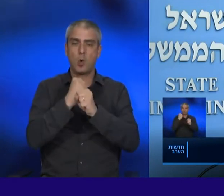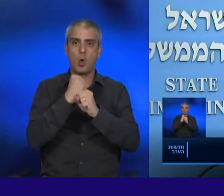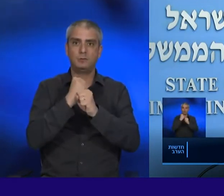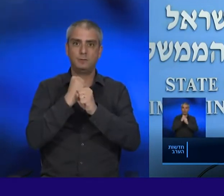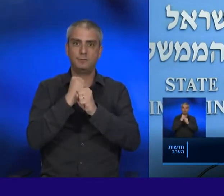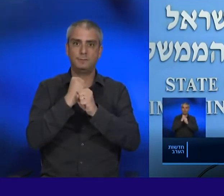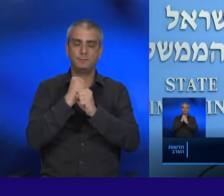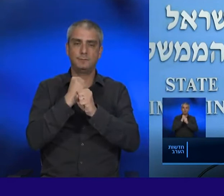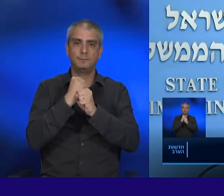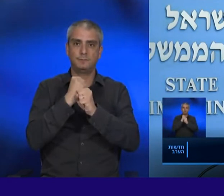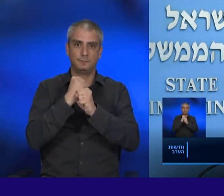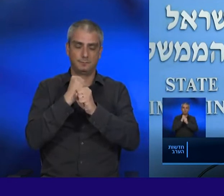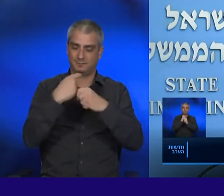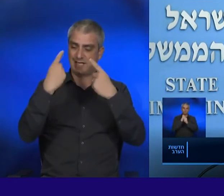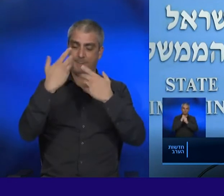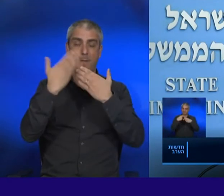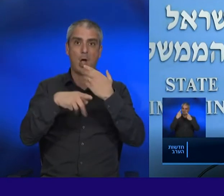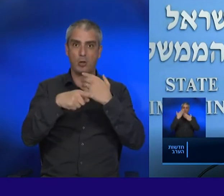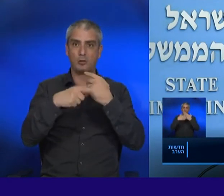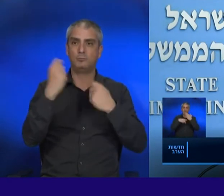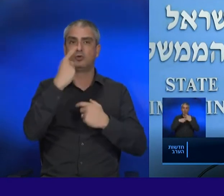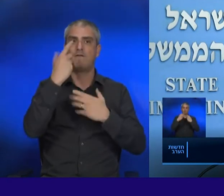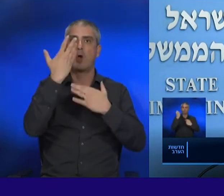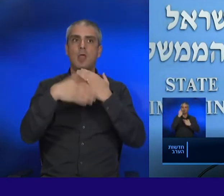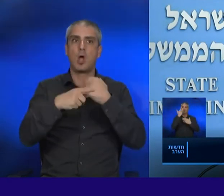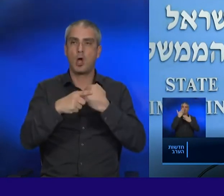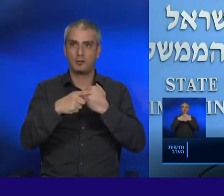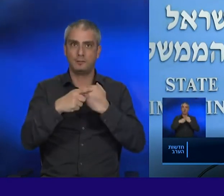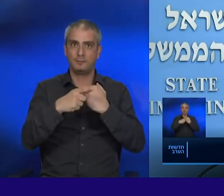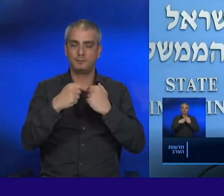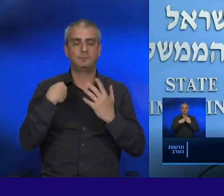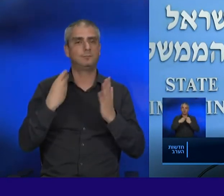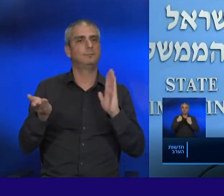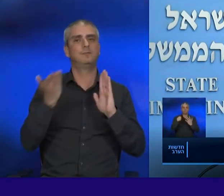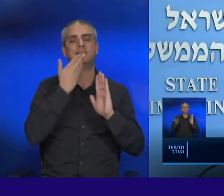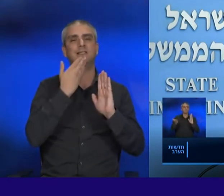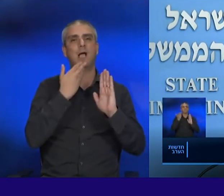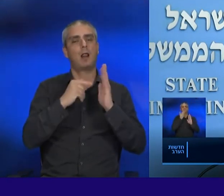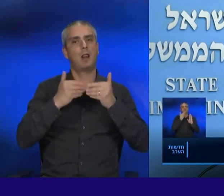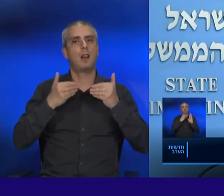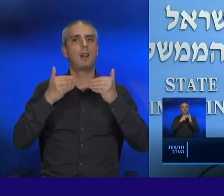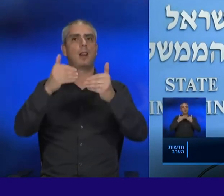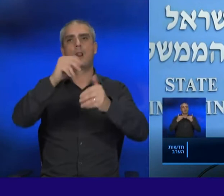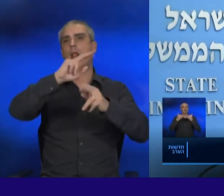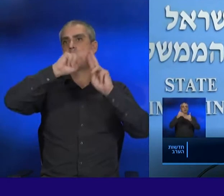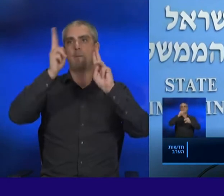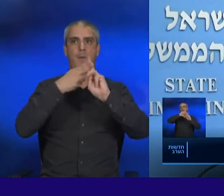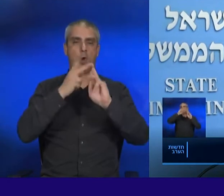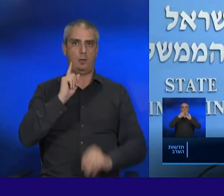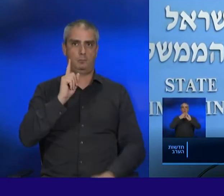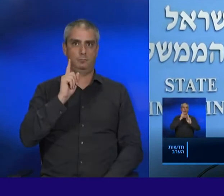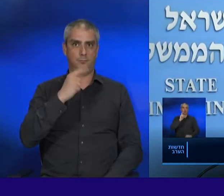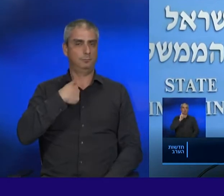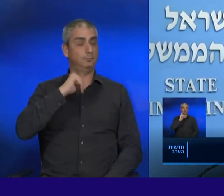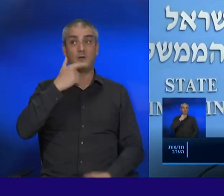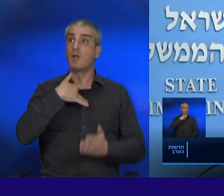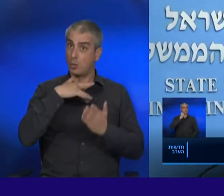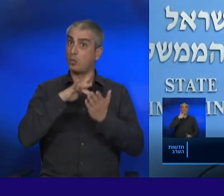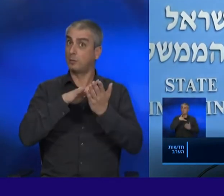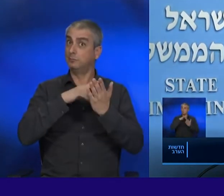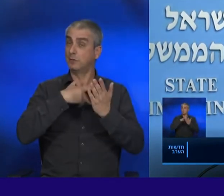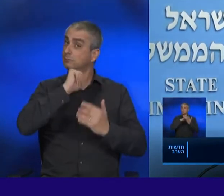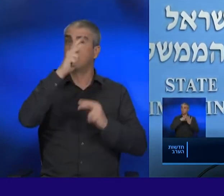בימים האחרונים, בשבועות האחרונים, ששמים את ישראל בקדמת המדינות בעולם. ואנחנו נמצאים שם.